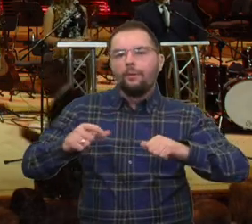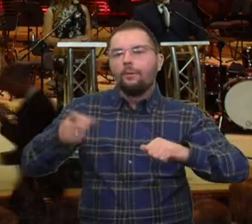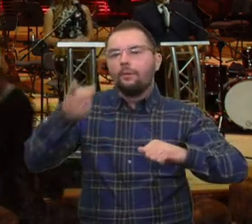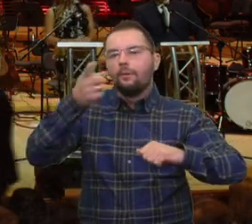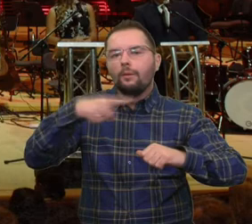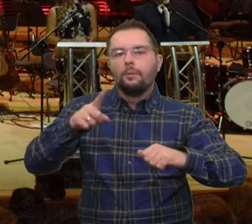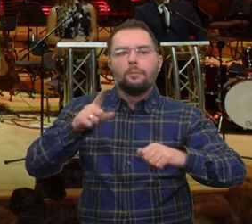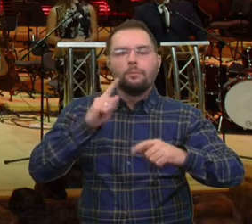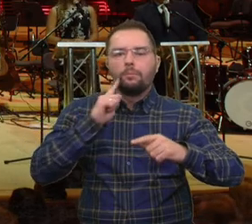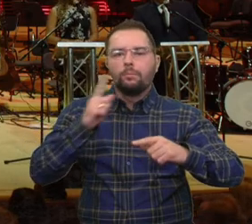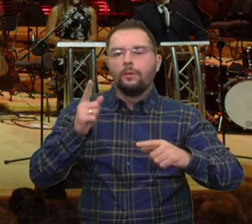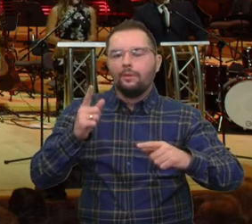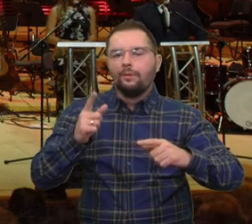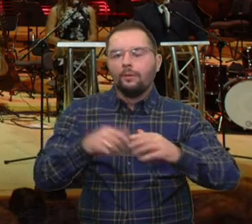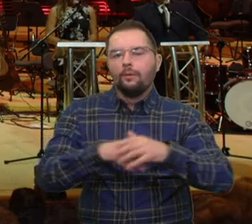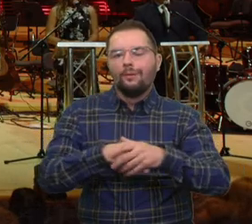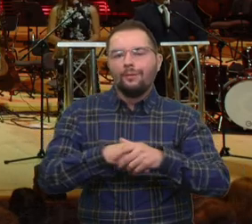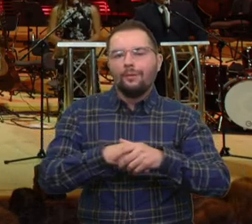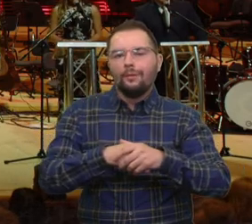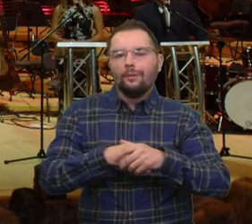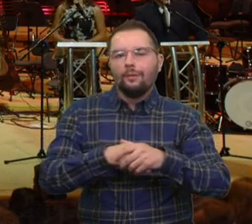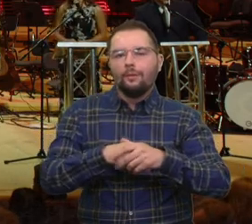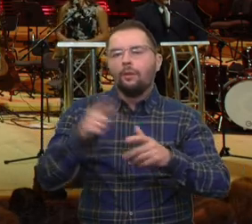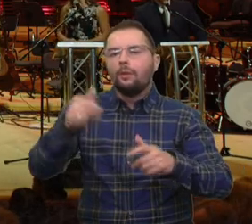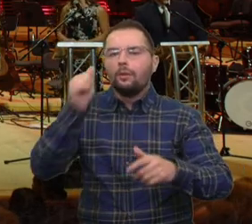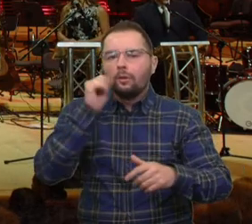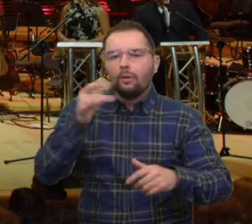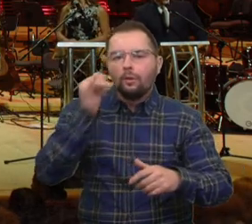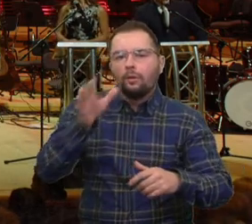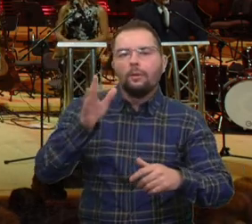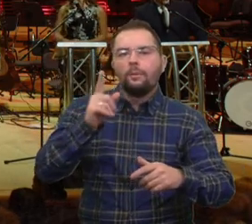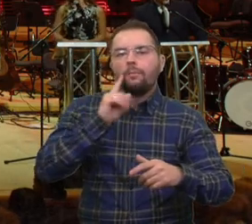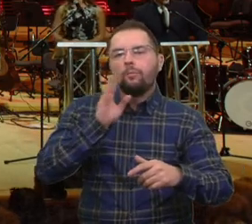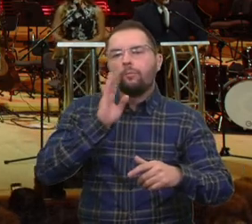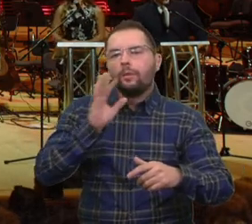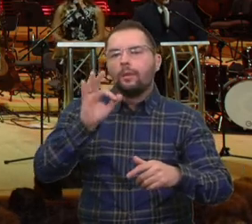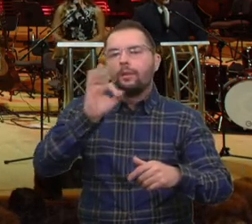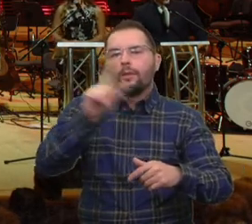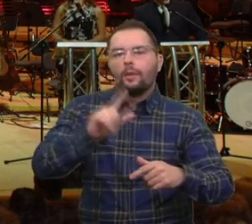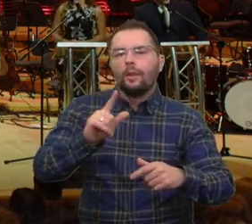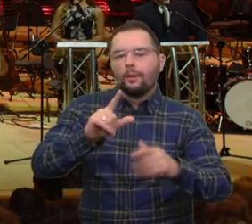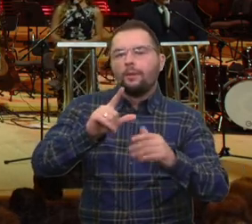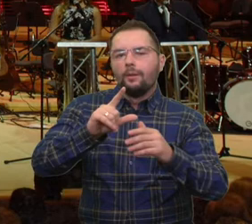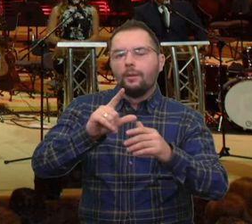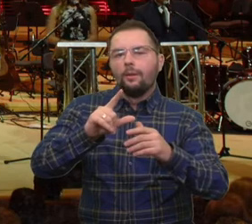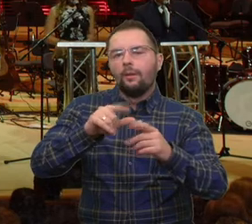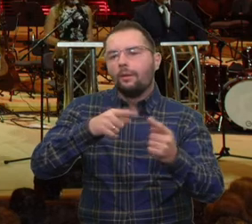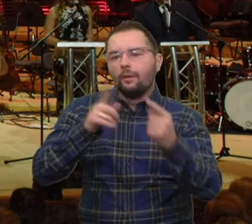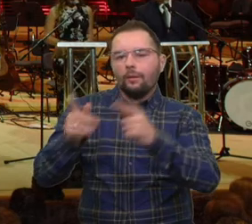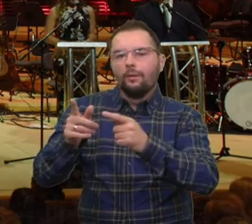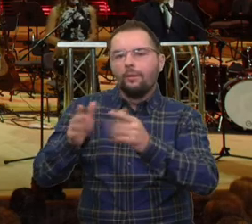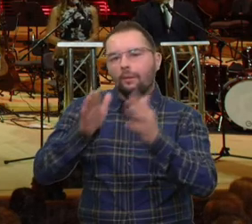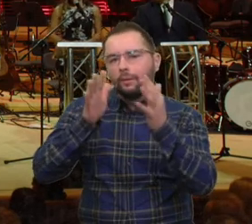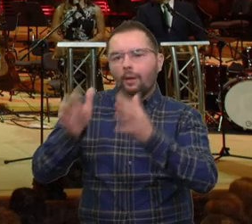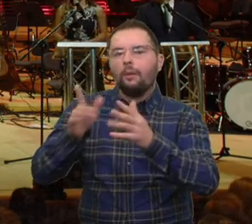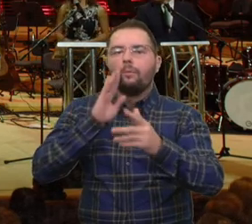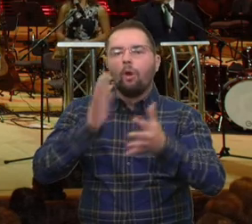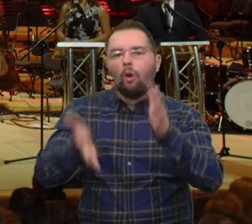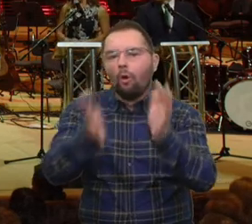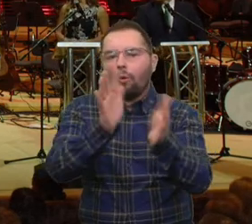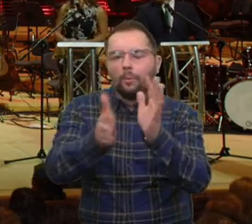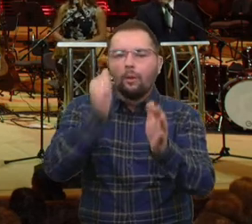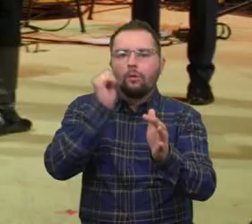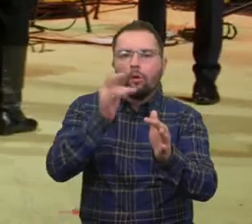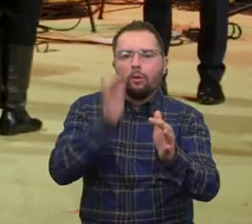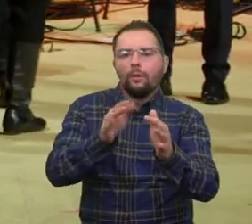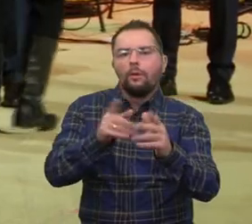być blisko tych, którzy na co dzień są ich podopiecznymi, a więc mieszkańców miast, którymi się opiekują. Oto